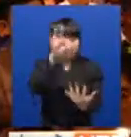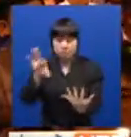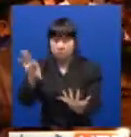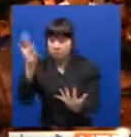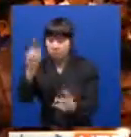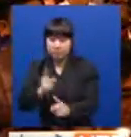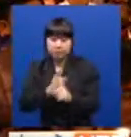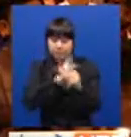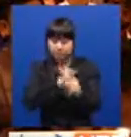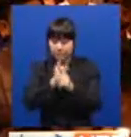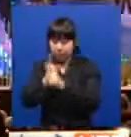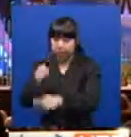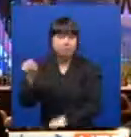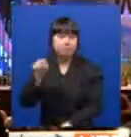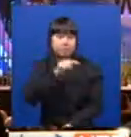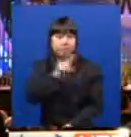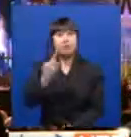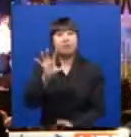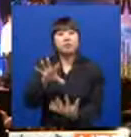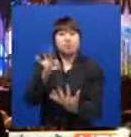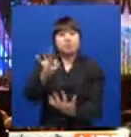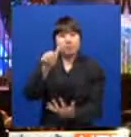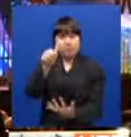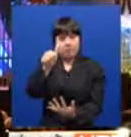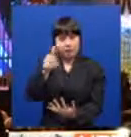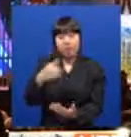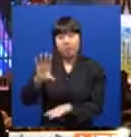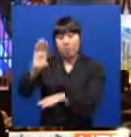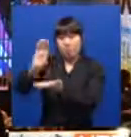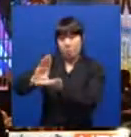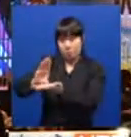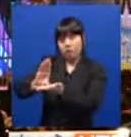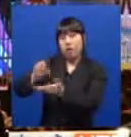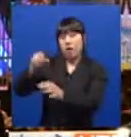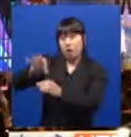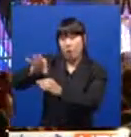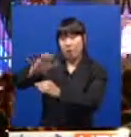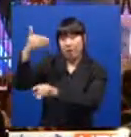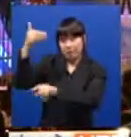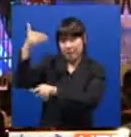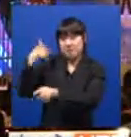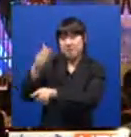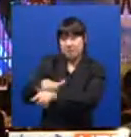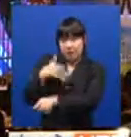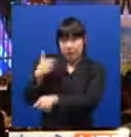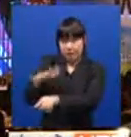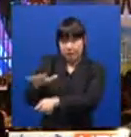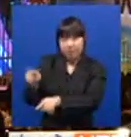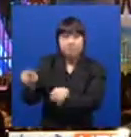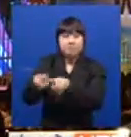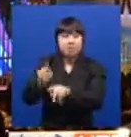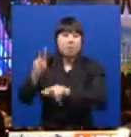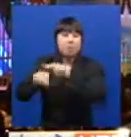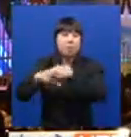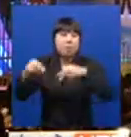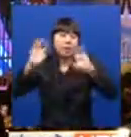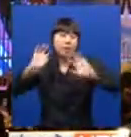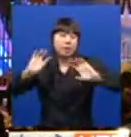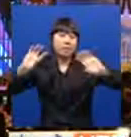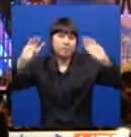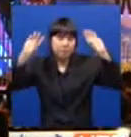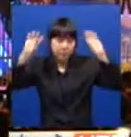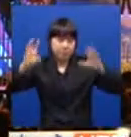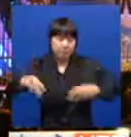้ตามกองทุนใดซึ่พระบอกองทุนการออมแห่งชาติมีมานานแล้วแล้็ถือว่าเป็นของขวันของรัฐบาล